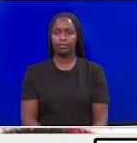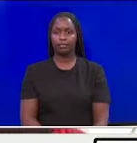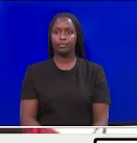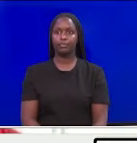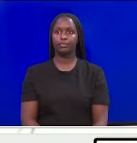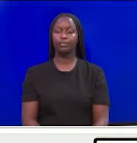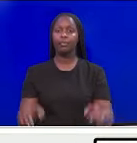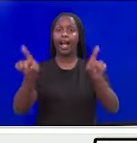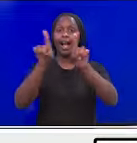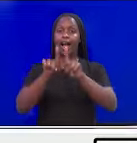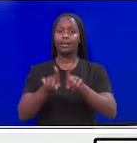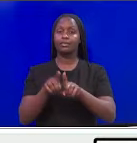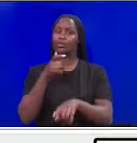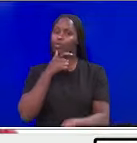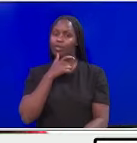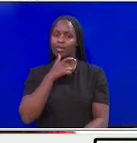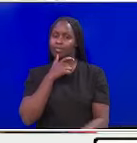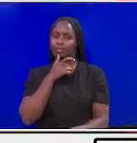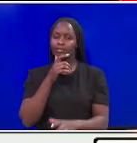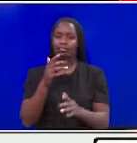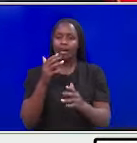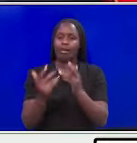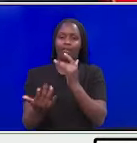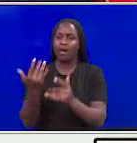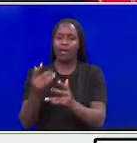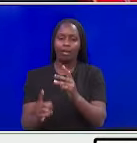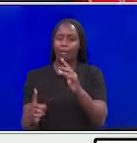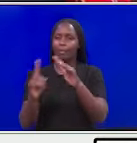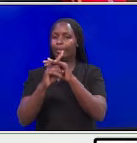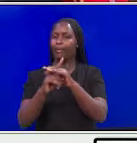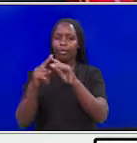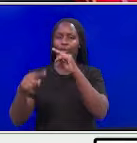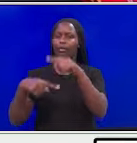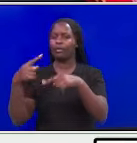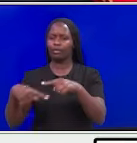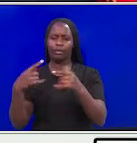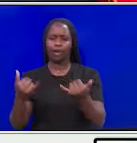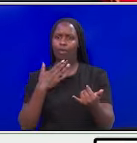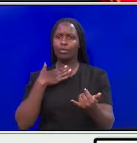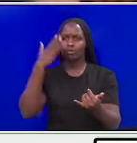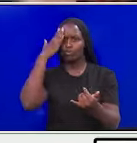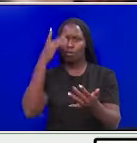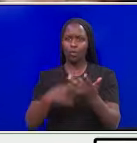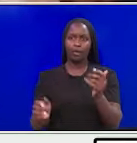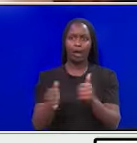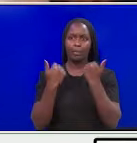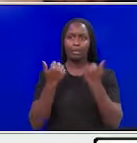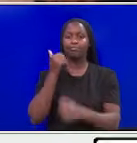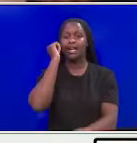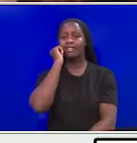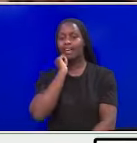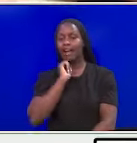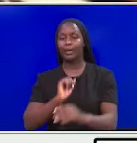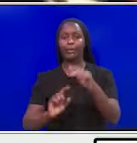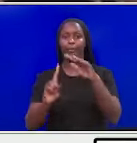Huku kitendawili cha makovu ya moto shuleni Hillside kikiendelea kuteguliwa, biwi la simanzi bado limezidi